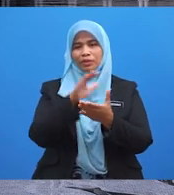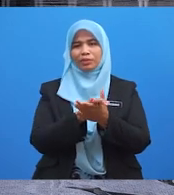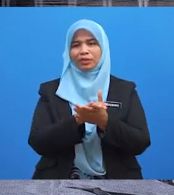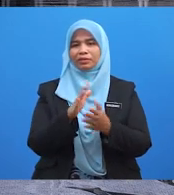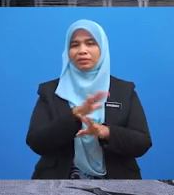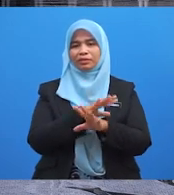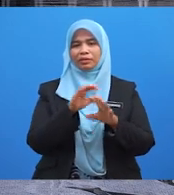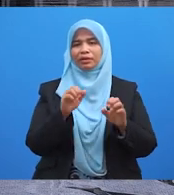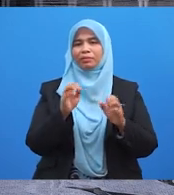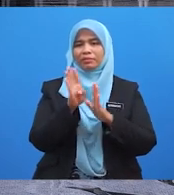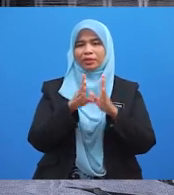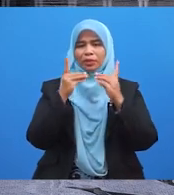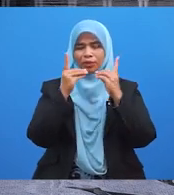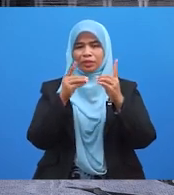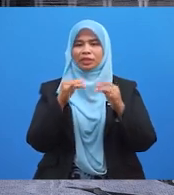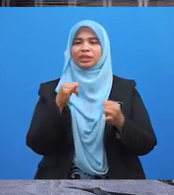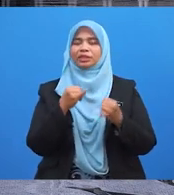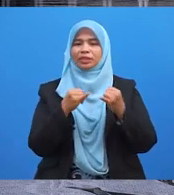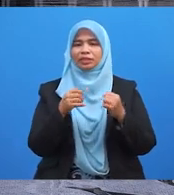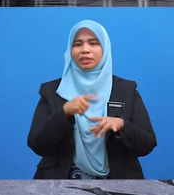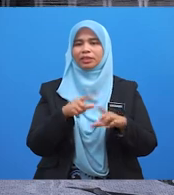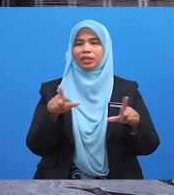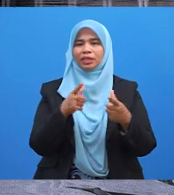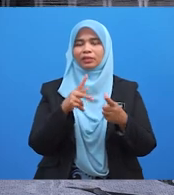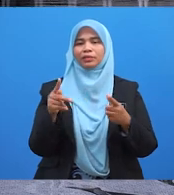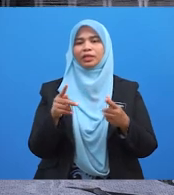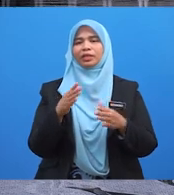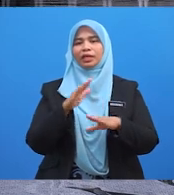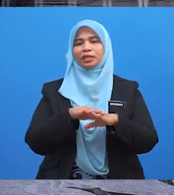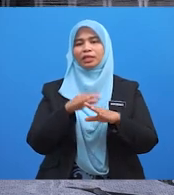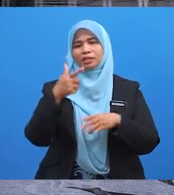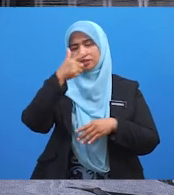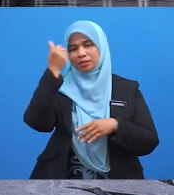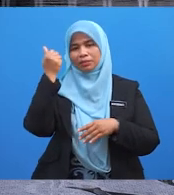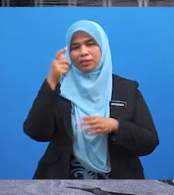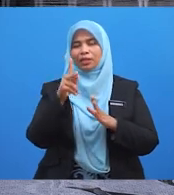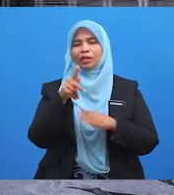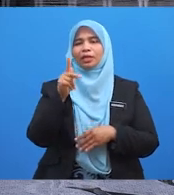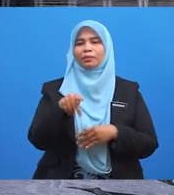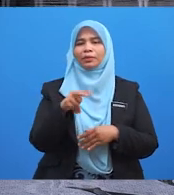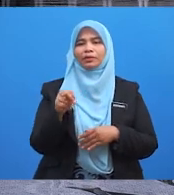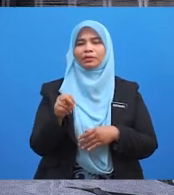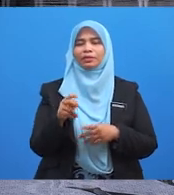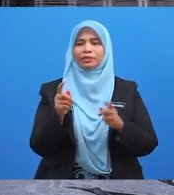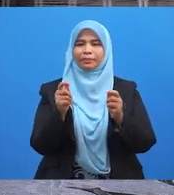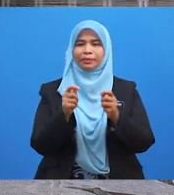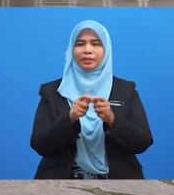adalah tidak berdosa jika dilakukan atas sebab keperluan